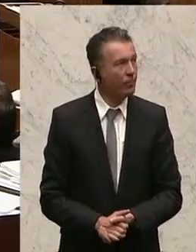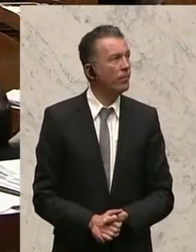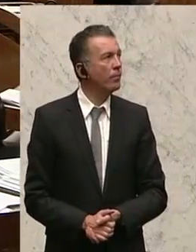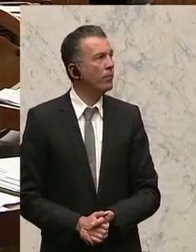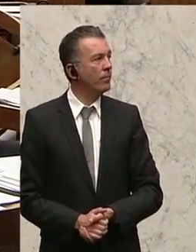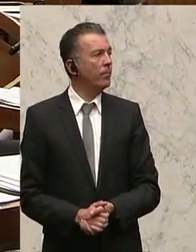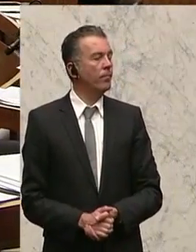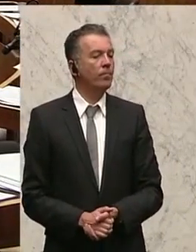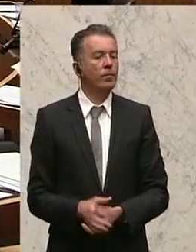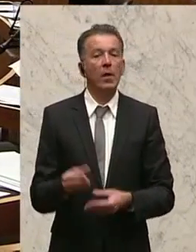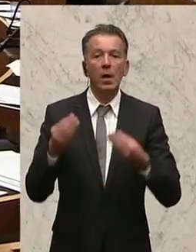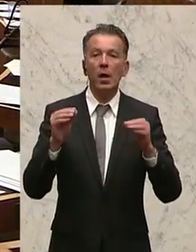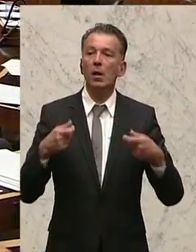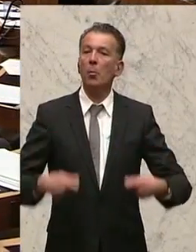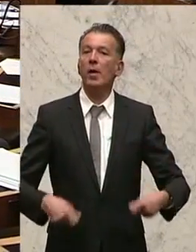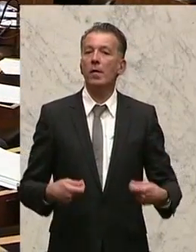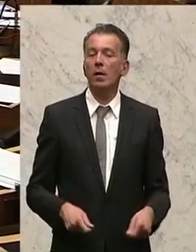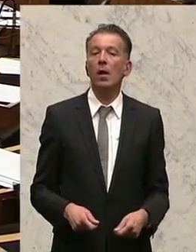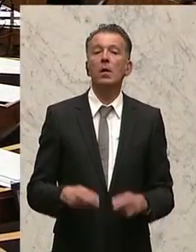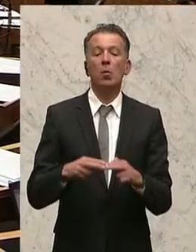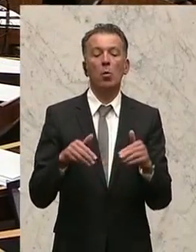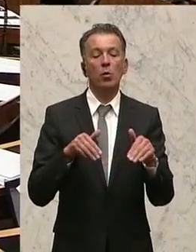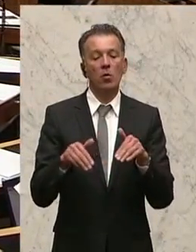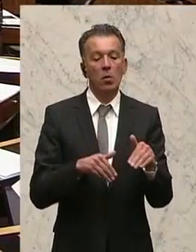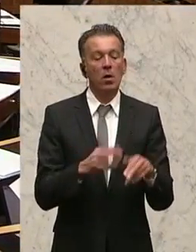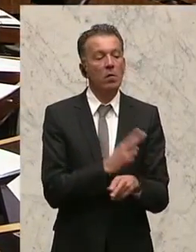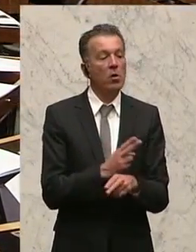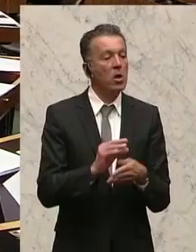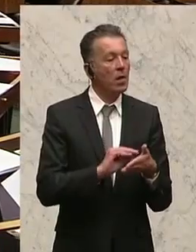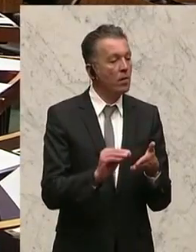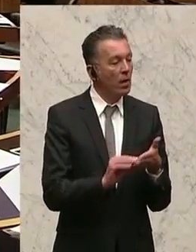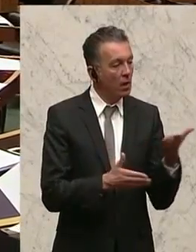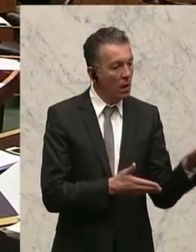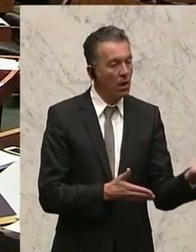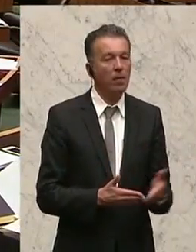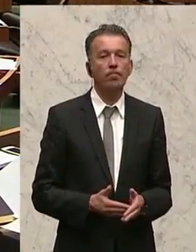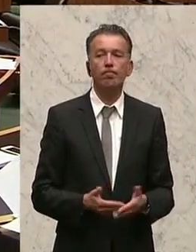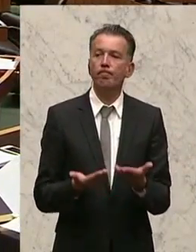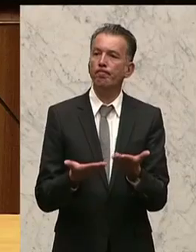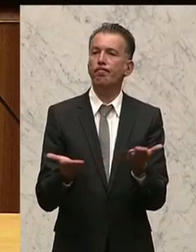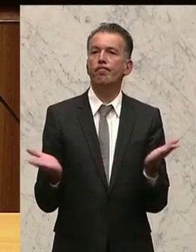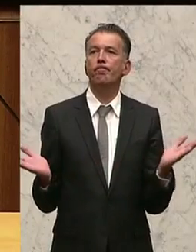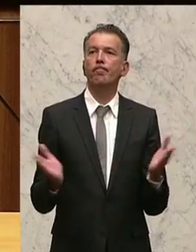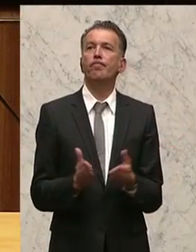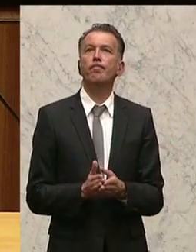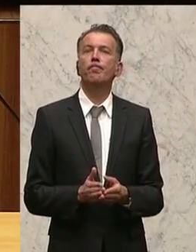Sehr geehrte Frau Präsidentin, sehr geehrter Bundesminister, sehr geehrte Frau Staatssekretärin, meine sehr verehrten Damen und Herren, Hohes Haus.